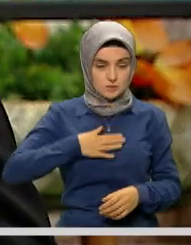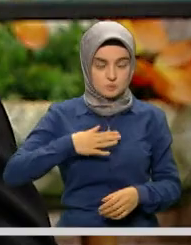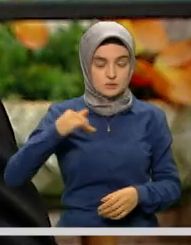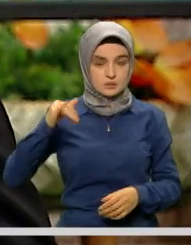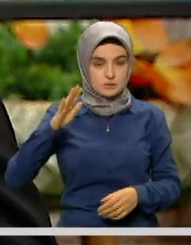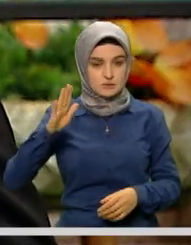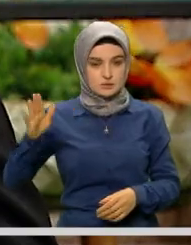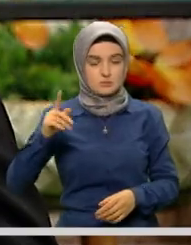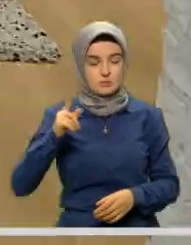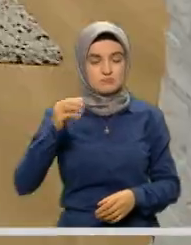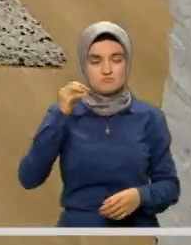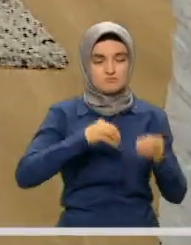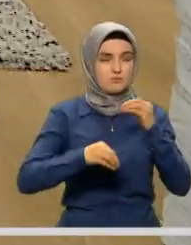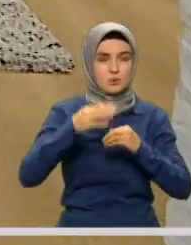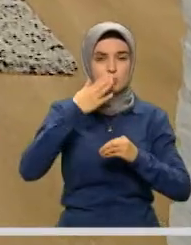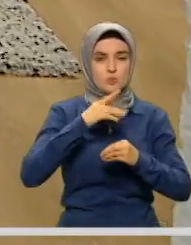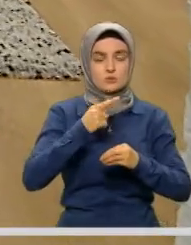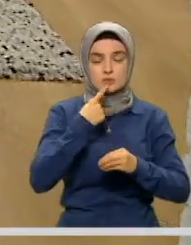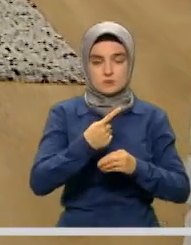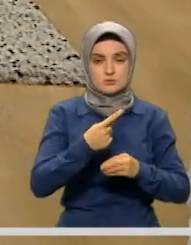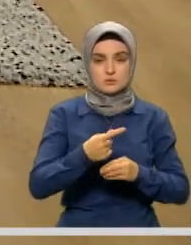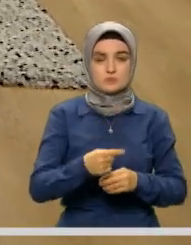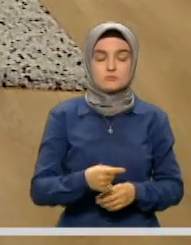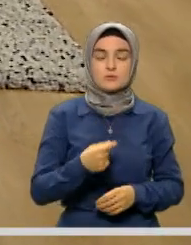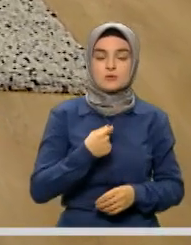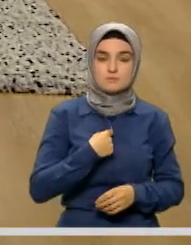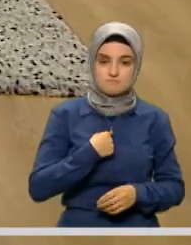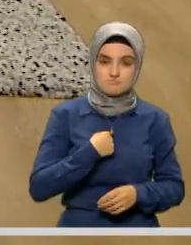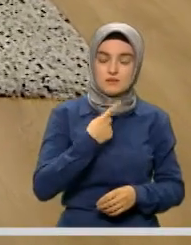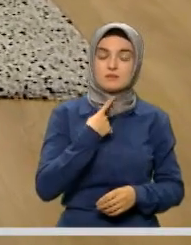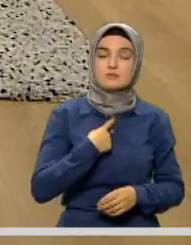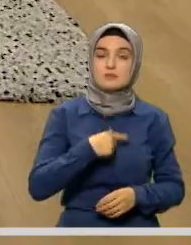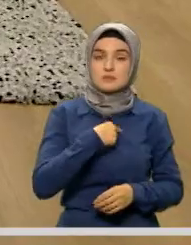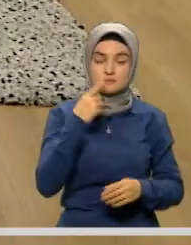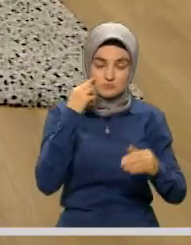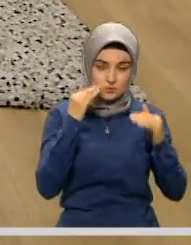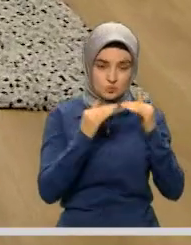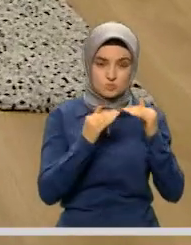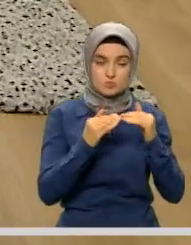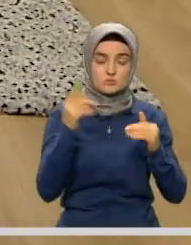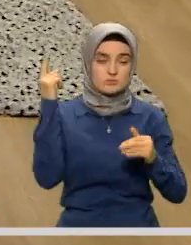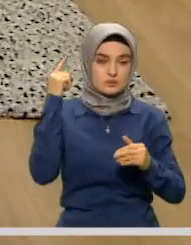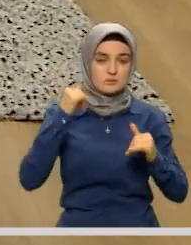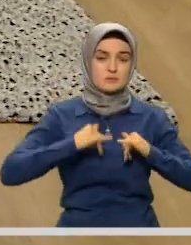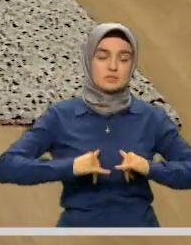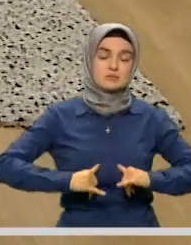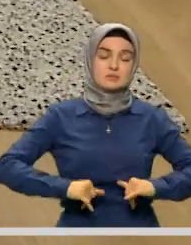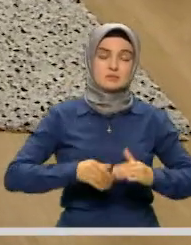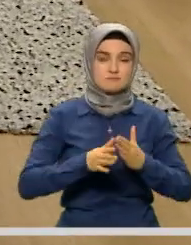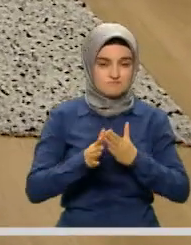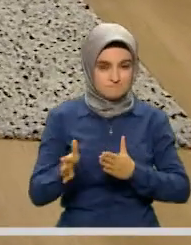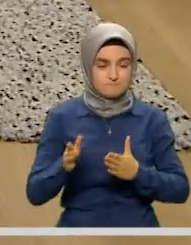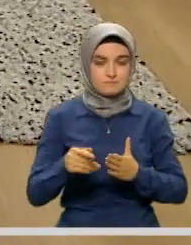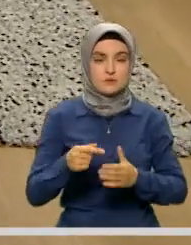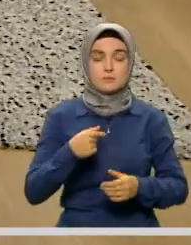bir şeyi bahane göstermek istemiyor. Ve diyor ki ya Resulallah ben tamamen nefsime uydum. beni Medine'deki rahatım alıkoydu ve ben